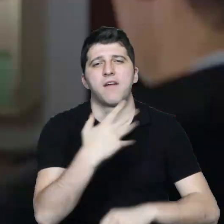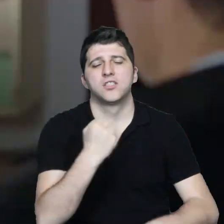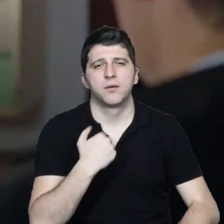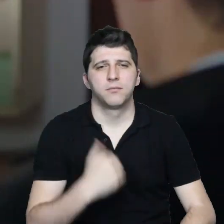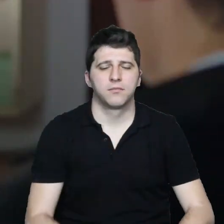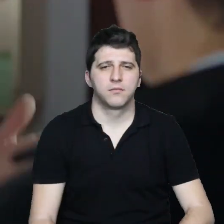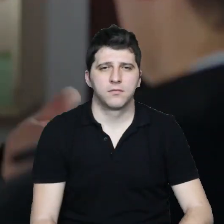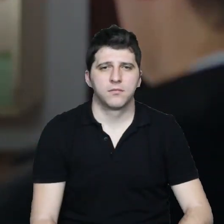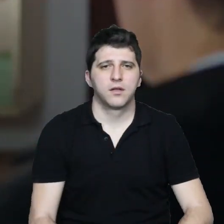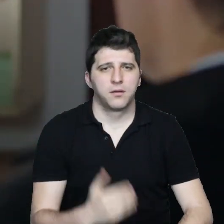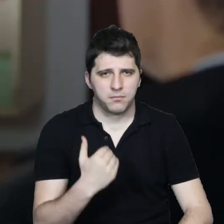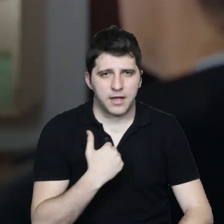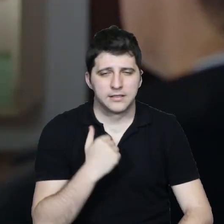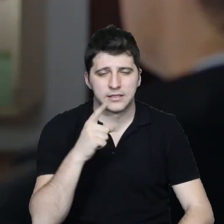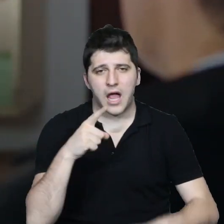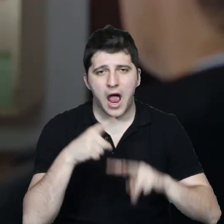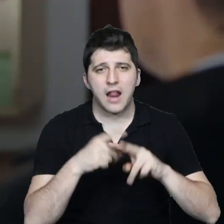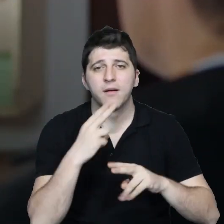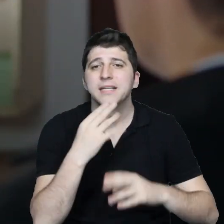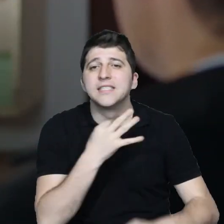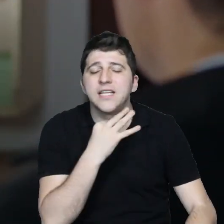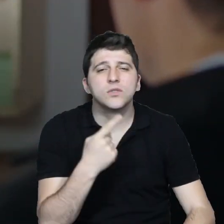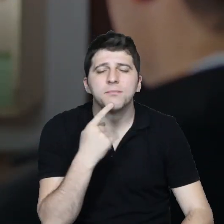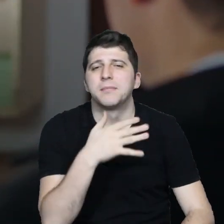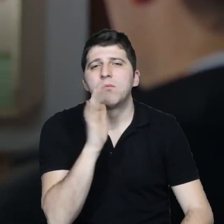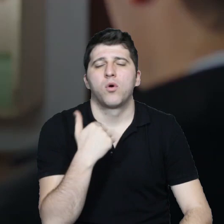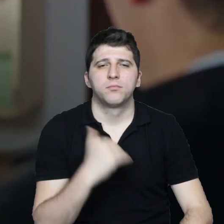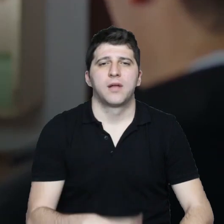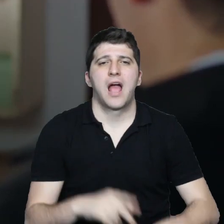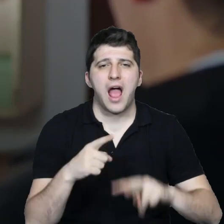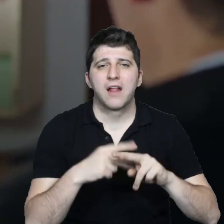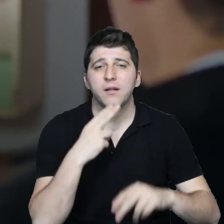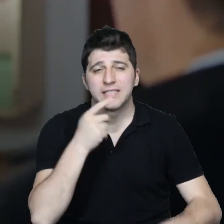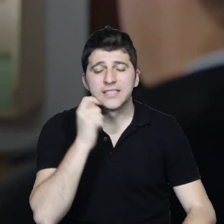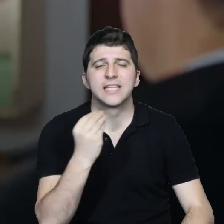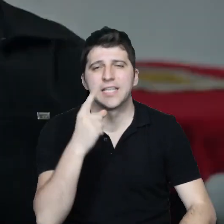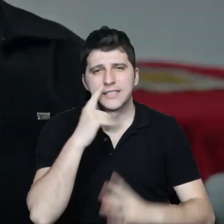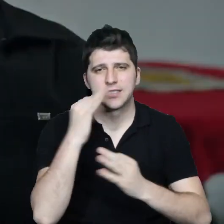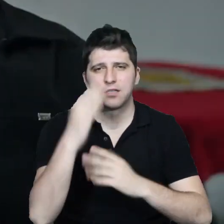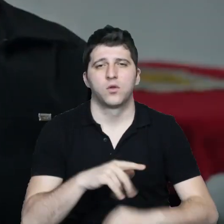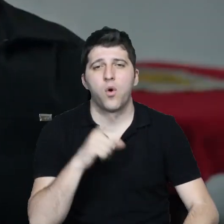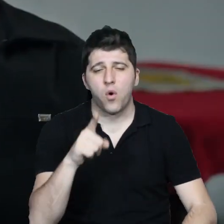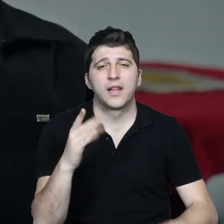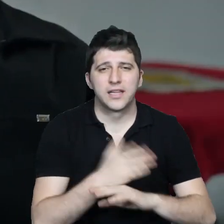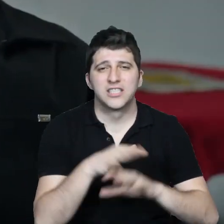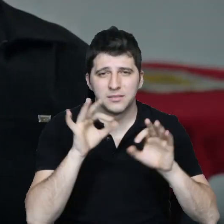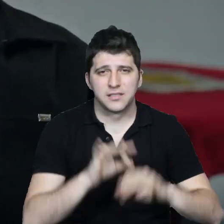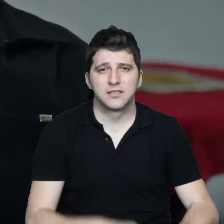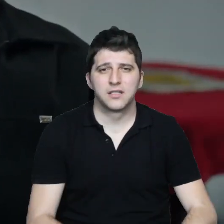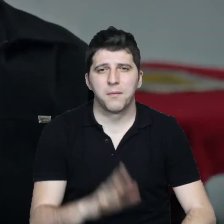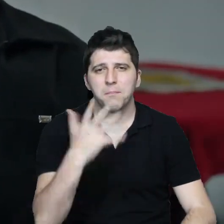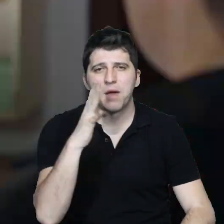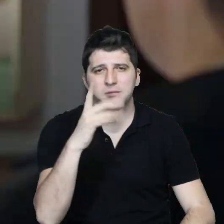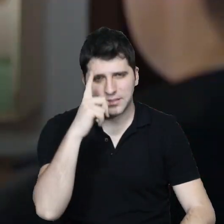edeceğim. Ben size ve Alev Hanım'a nasıl teşekkür edeceğimi bilmiyorum. Alev Hanım gerçekten iyi bir insan. O nedenle şimdilik 5000